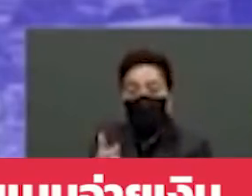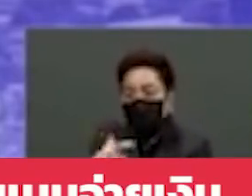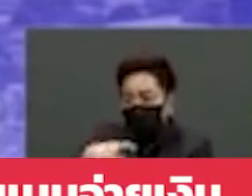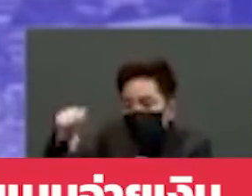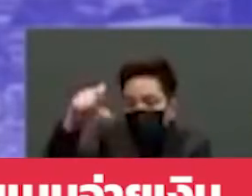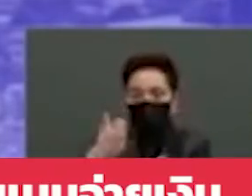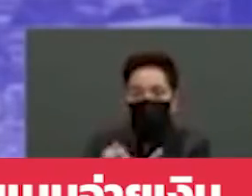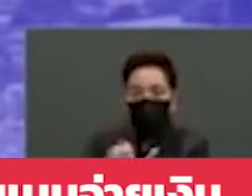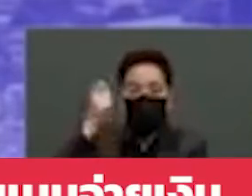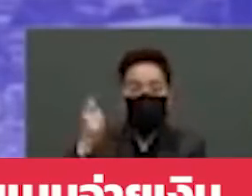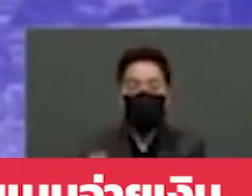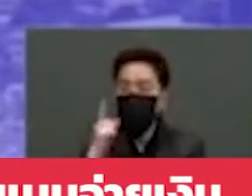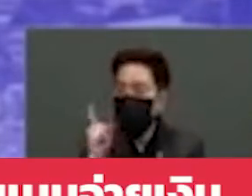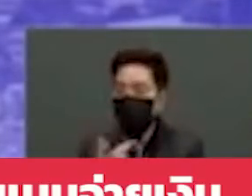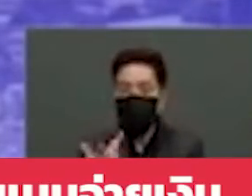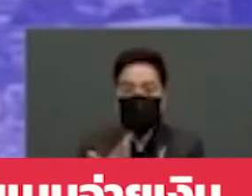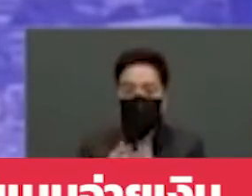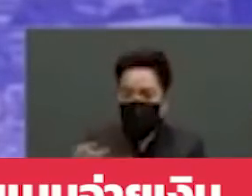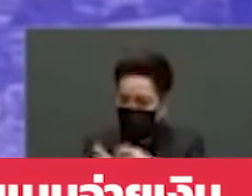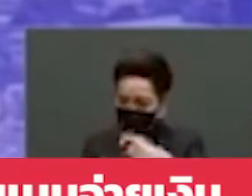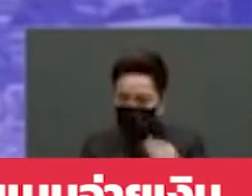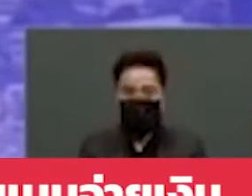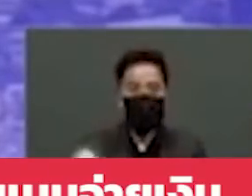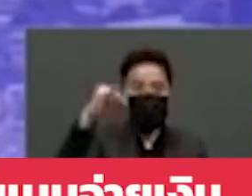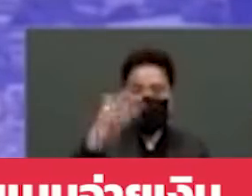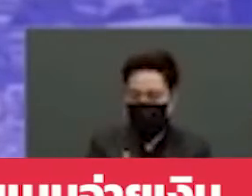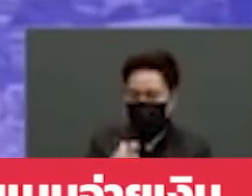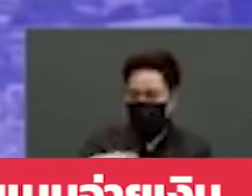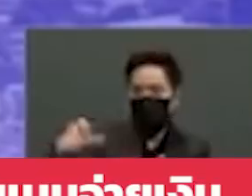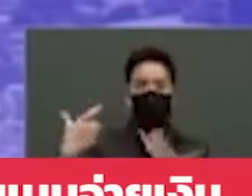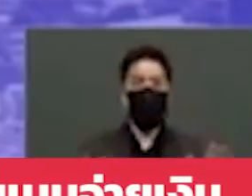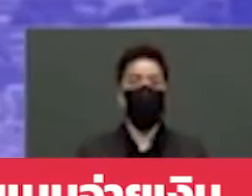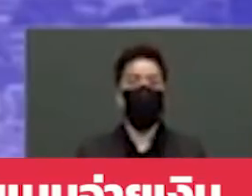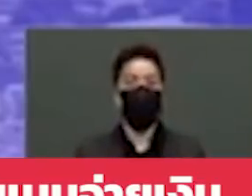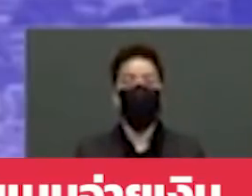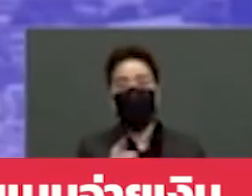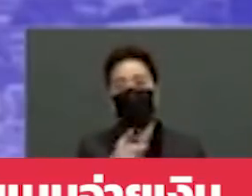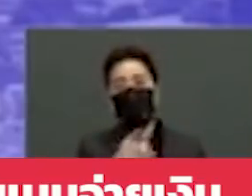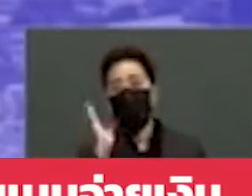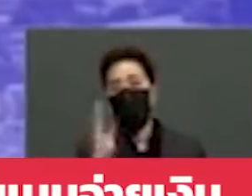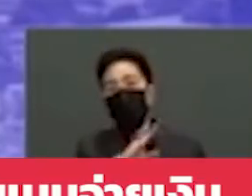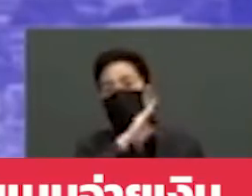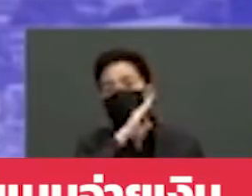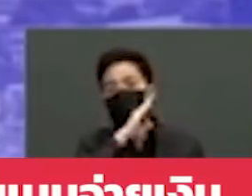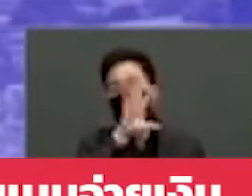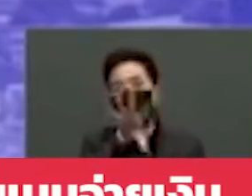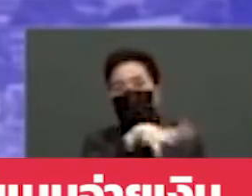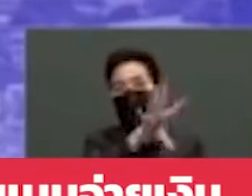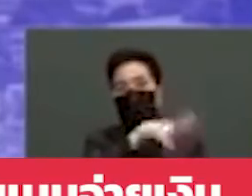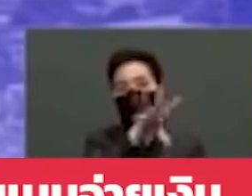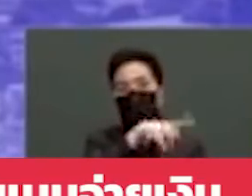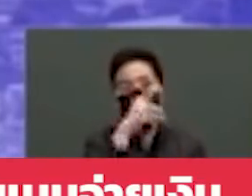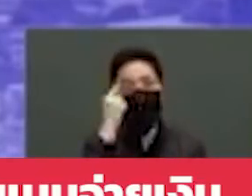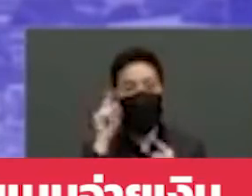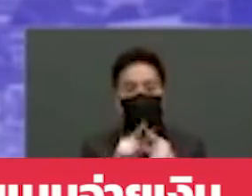คณะกรรมการวัคซีนแจ้งว่าเรื่องดังกล่าวคือFake Newsขอประชาชนอย่าแชร์ข้อมูลดังกล่าวหรือว่าจ่ายเงิน